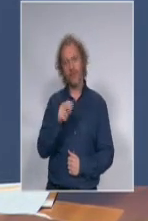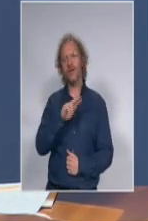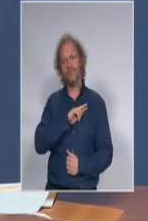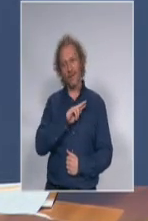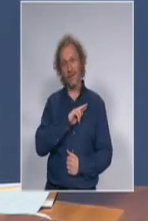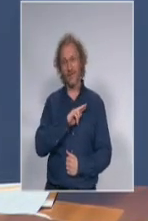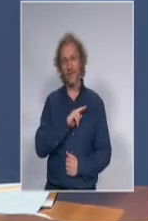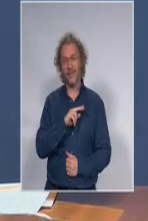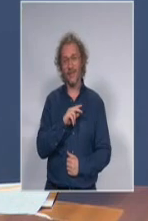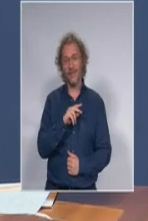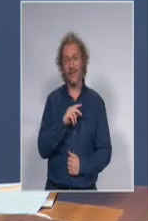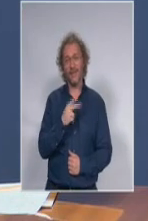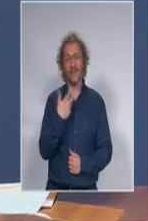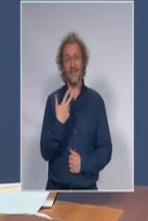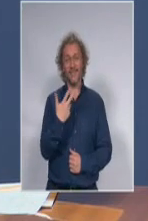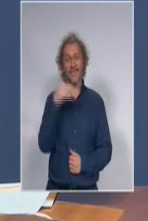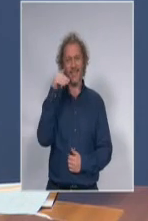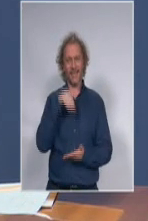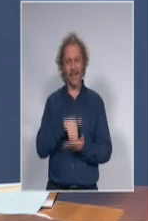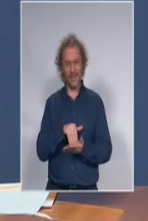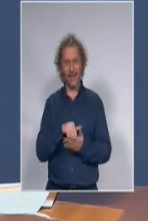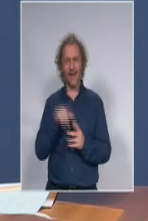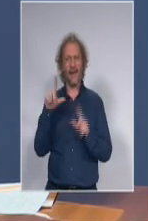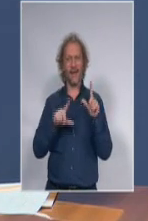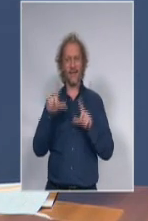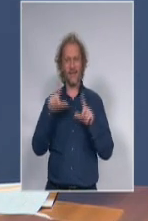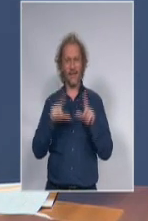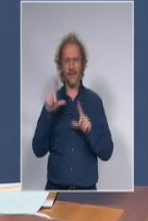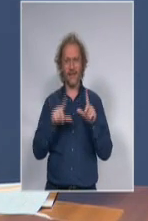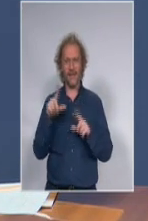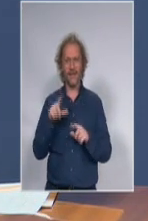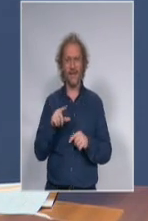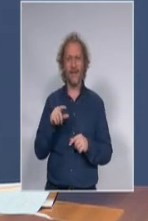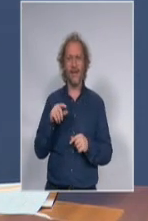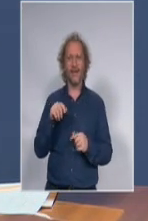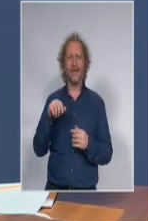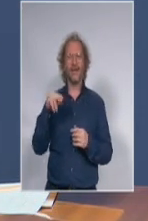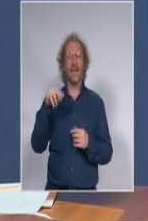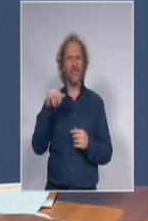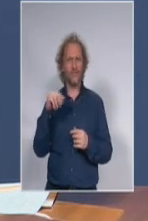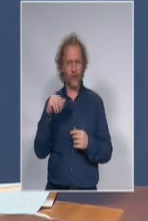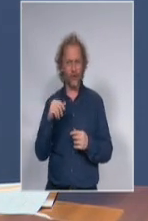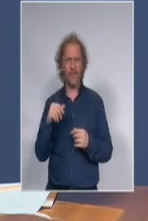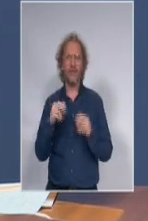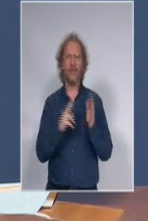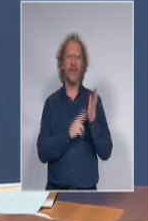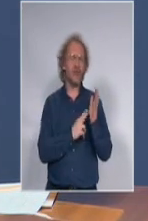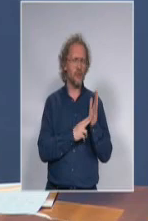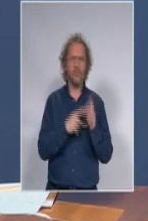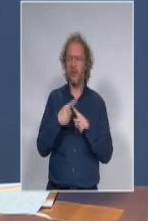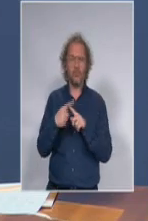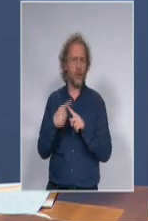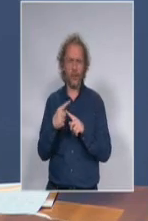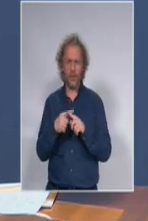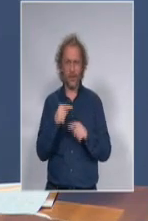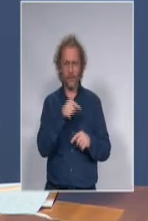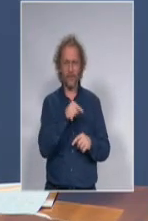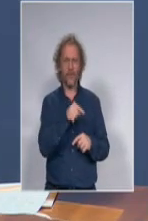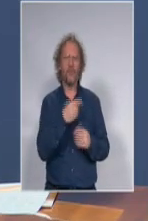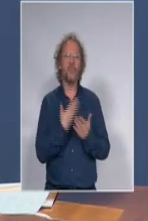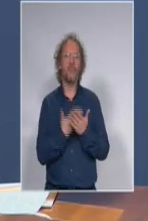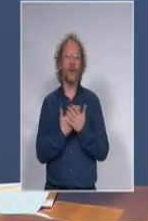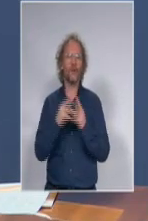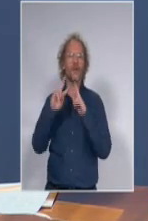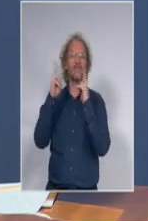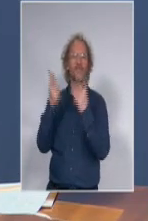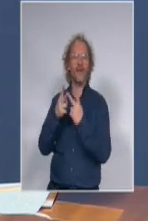30.000 litara rastvora natrijum hipohlorida, koji preporučuje Svetska zdravstvena